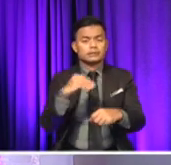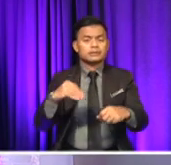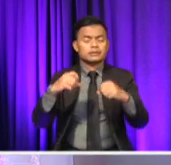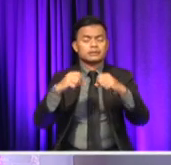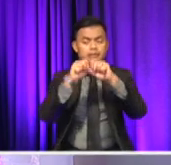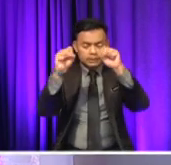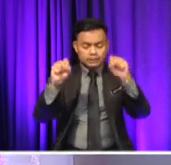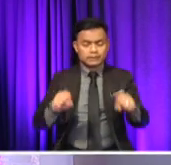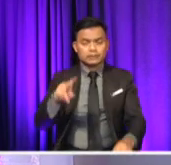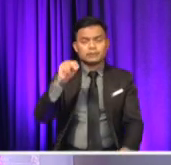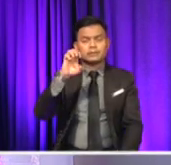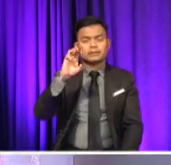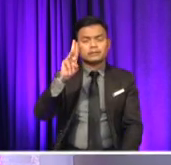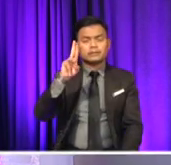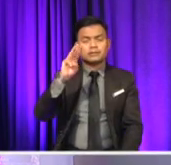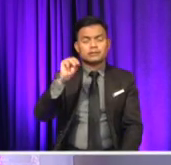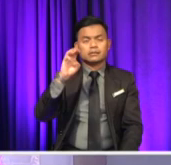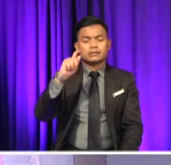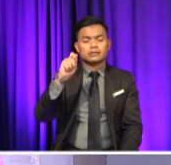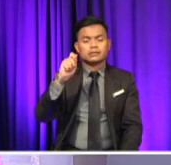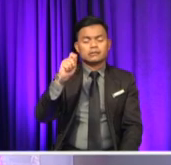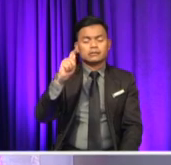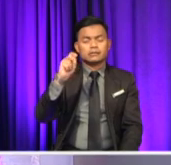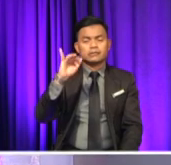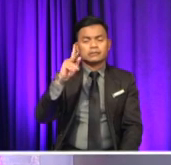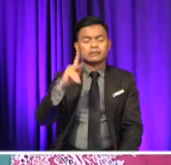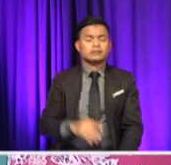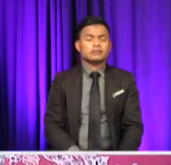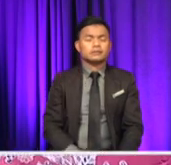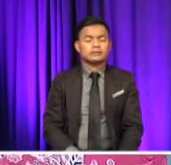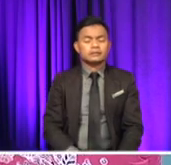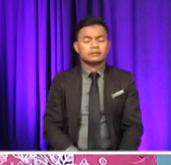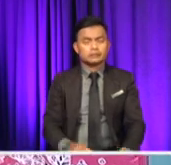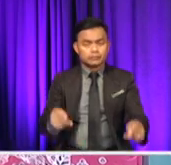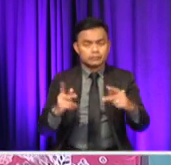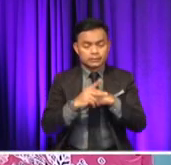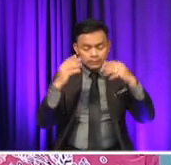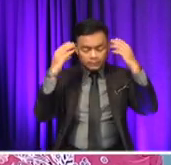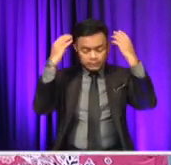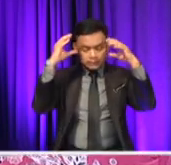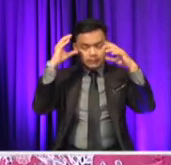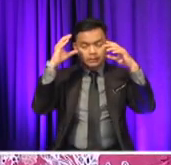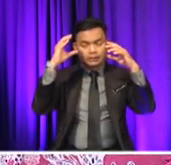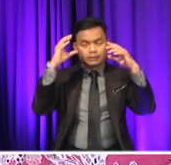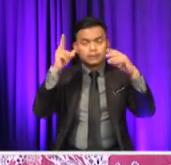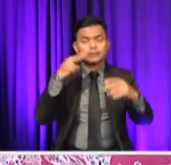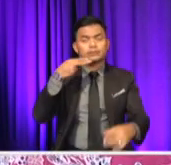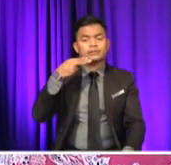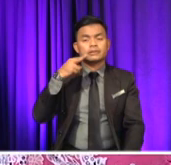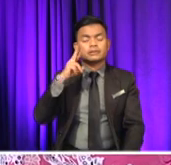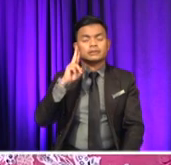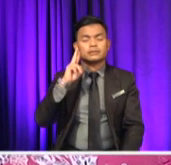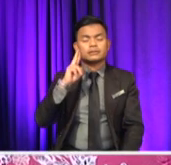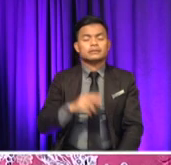terima kasih sekali lagi kepada cek guhartini kita Muhammad Reza dari sekolah menengah teknik Kuantan paham dan